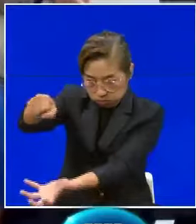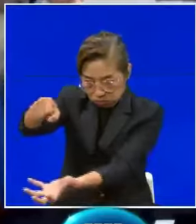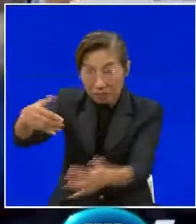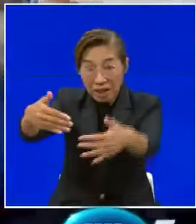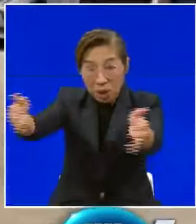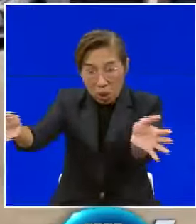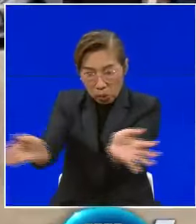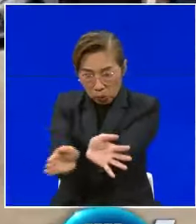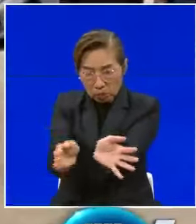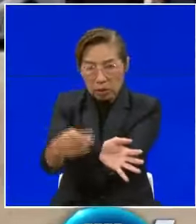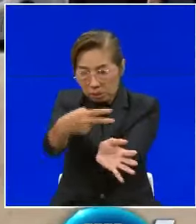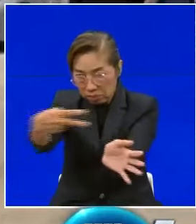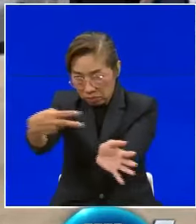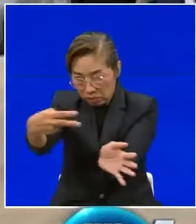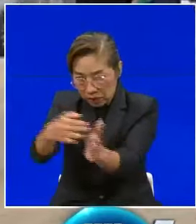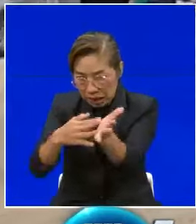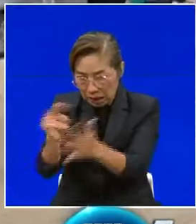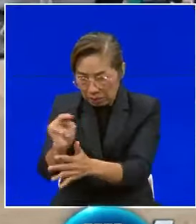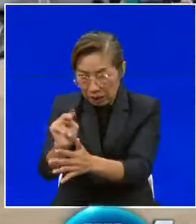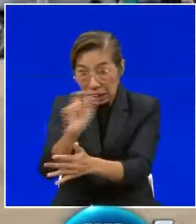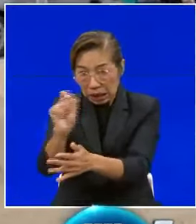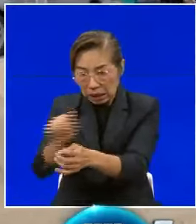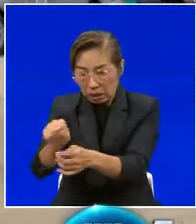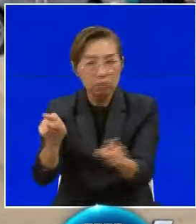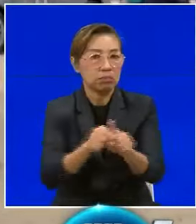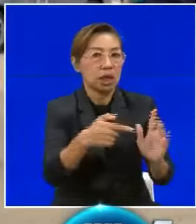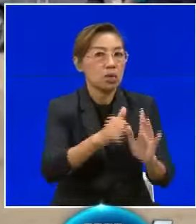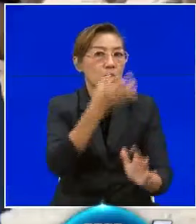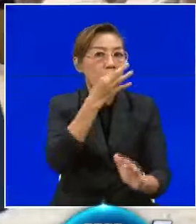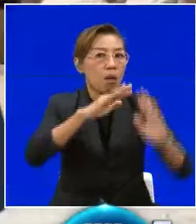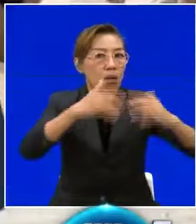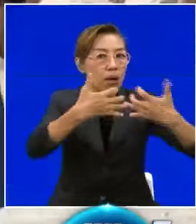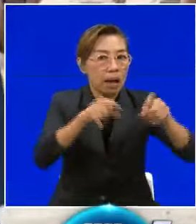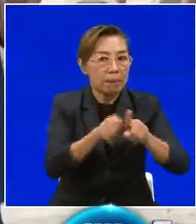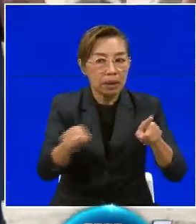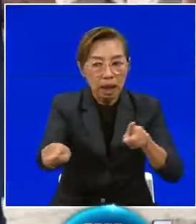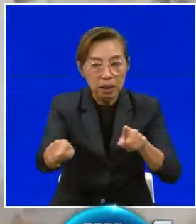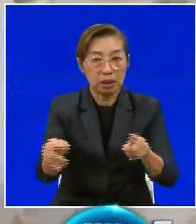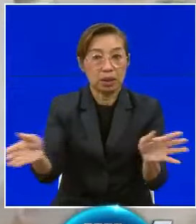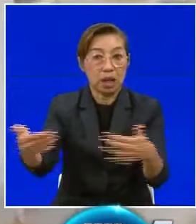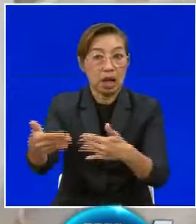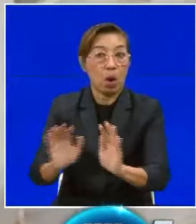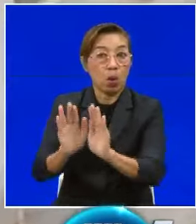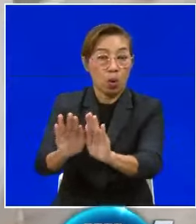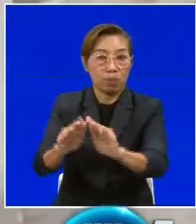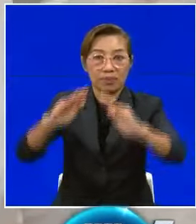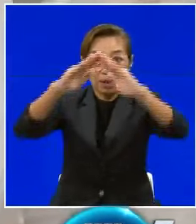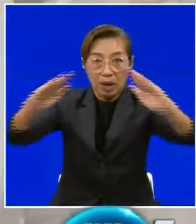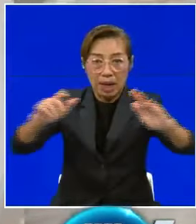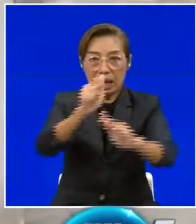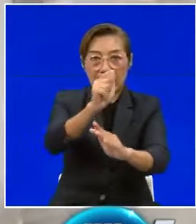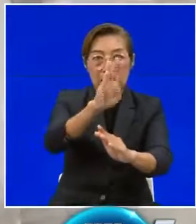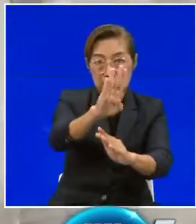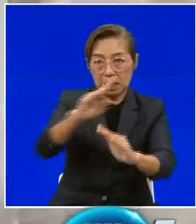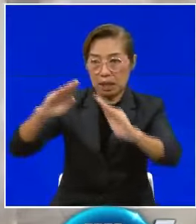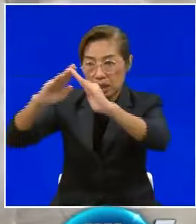ข้างถุงก็คล้ายๆกับที่พบที่โรงงานที่สมุทรสาครอันนี้เก็บอยู่ในอาคารโกดังเก็บสินค้า A4 กับ A18 เจ้าหน้